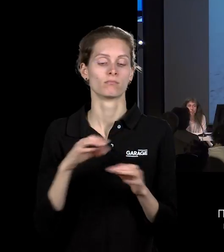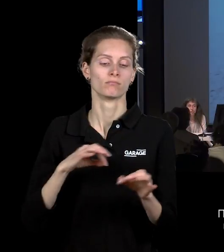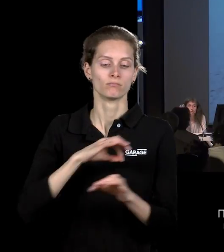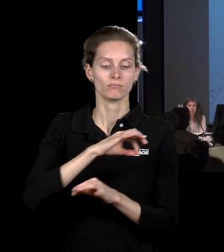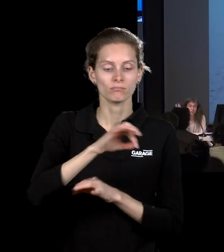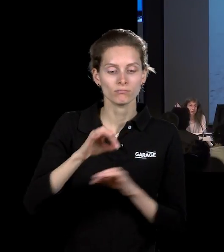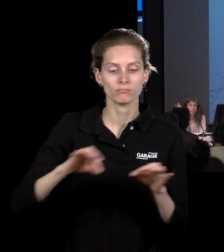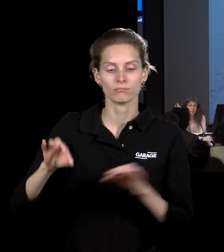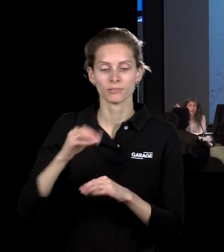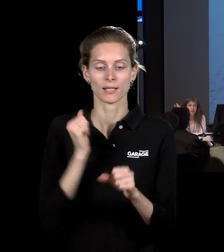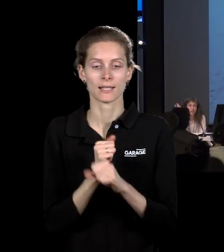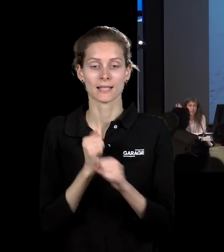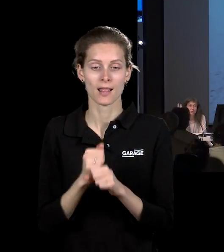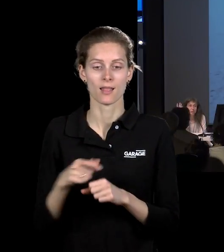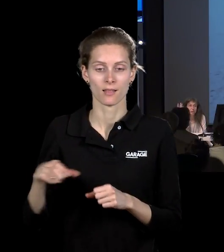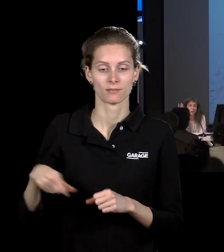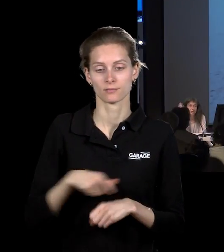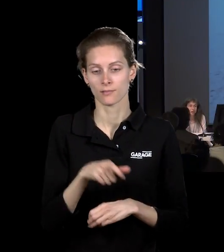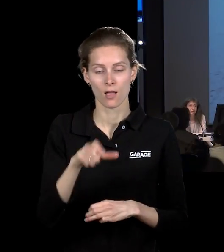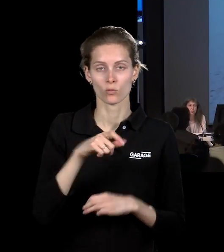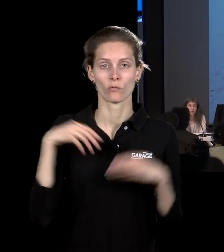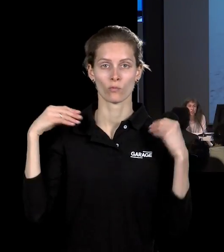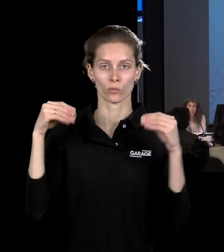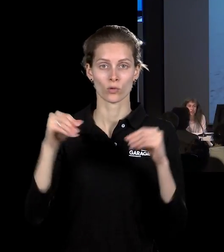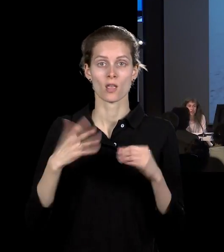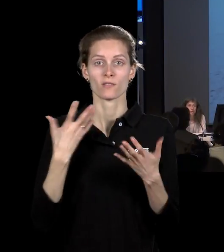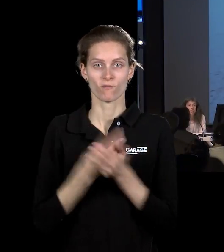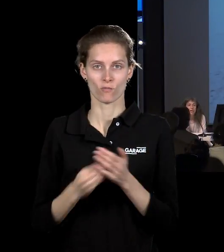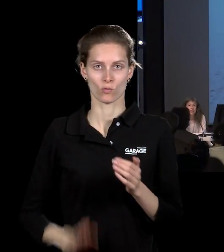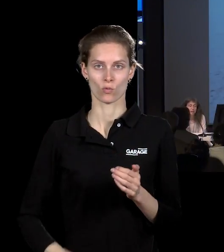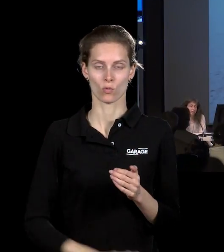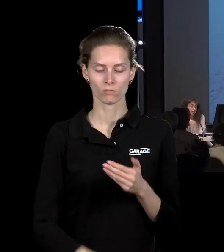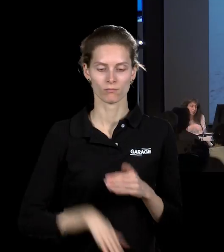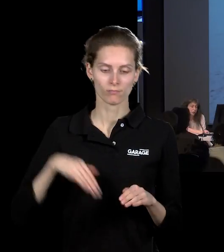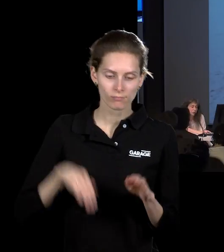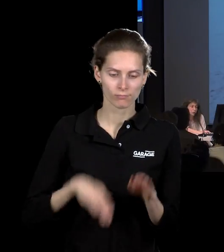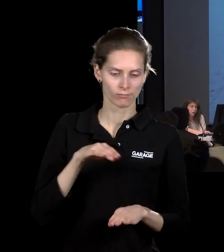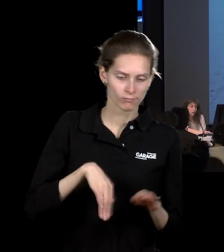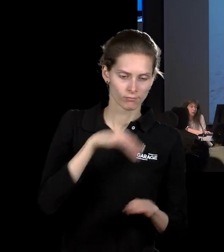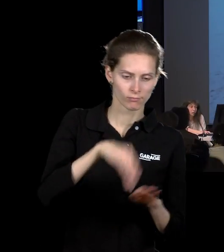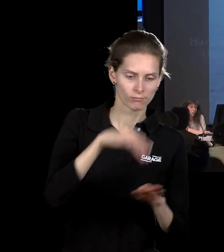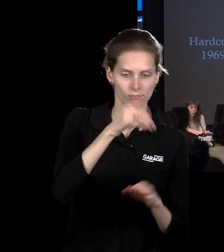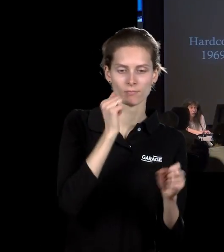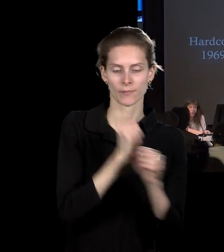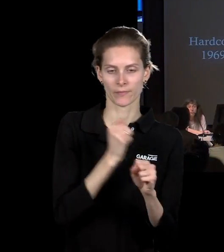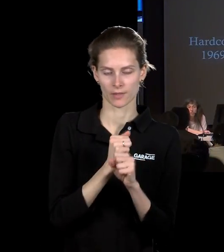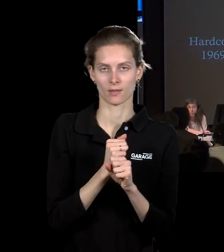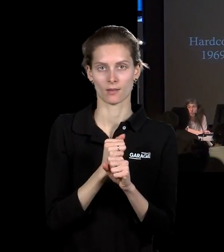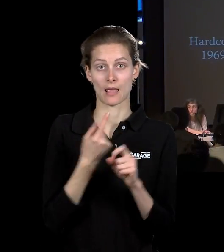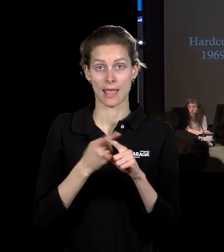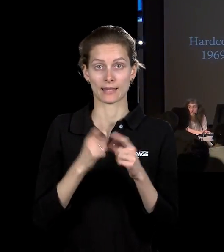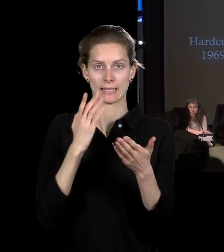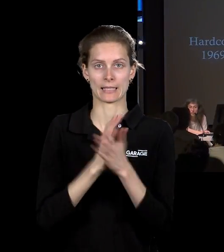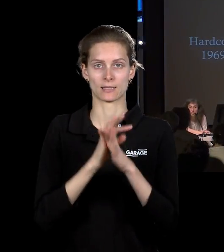своими шагами, и был его произведением. Это не была документация, это и было произведение. И тогда же он снимает